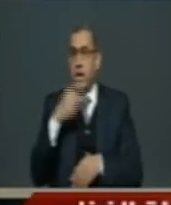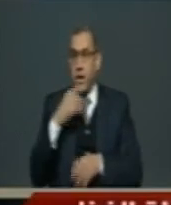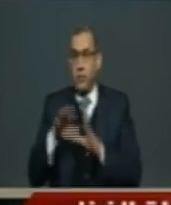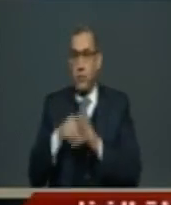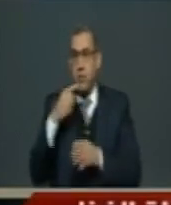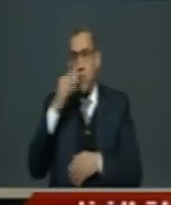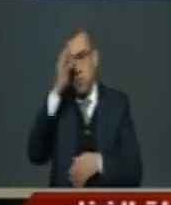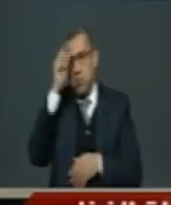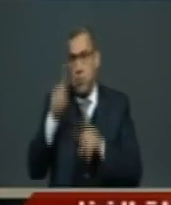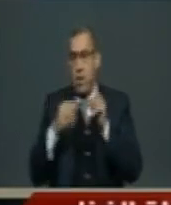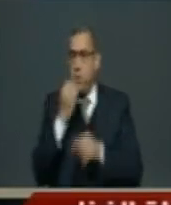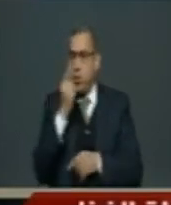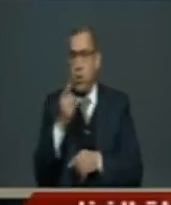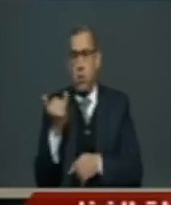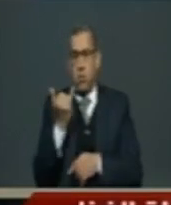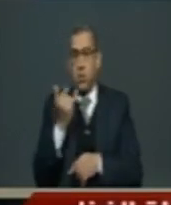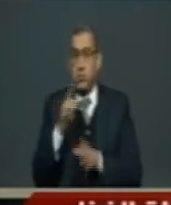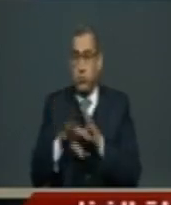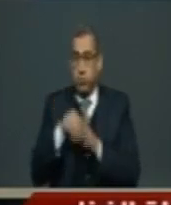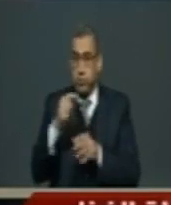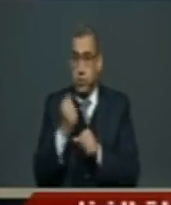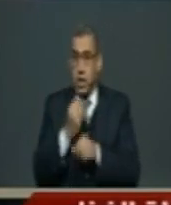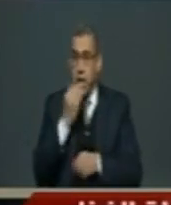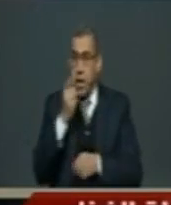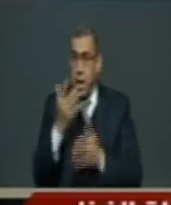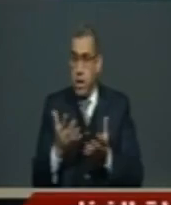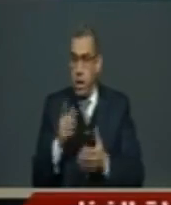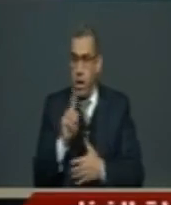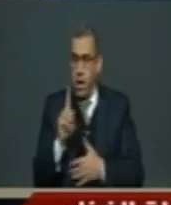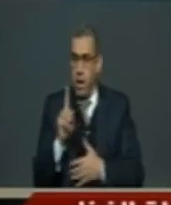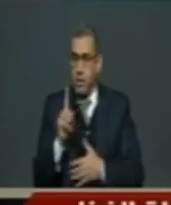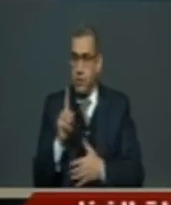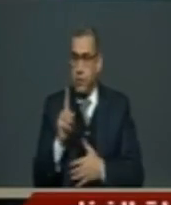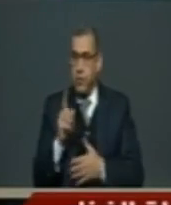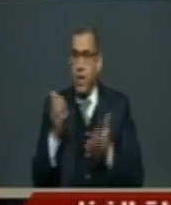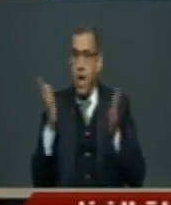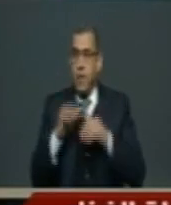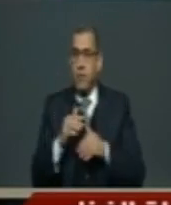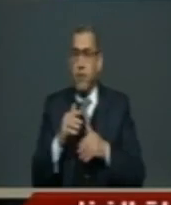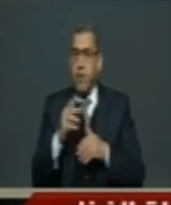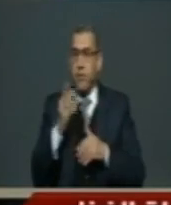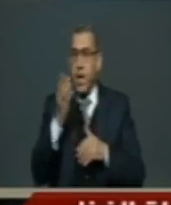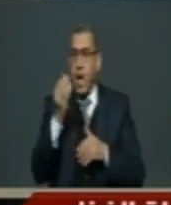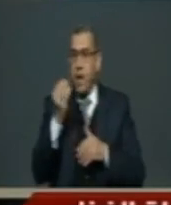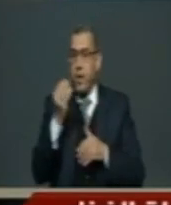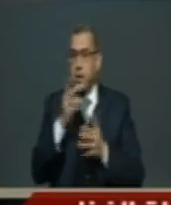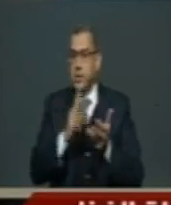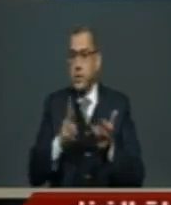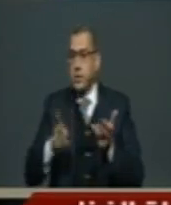حاجة بسيطة، لا، ده صناعة ليست من السهلة، وبينتج حوالي اكتر من 40 نوع،